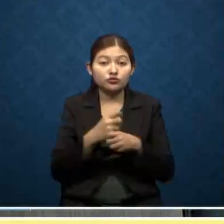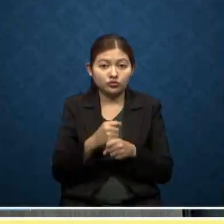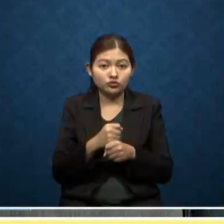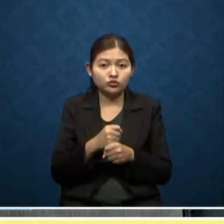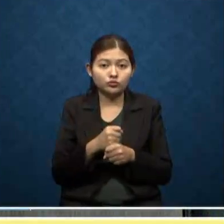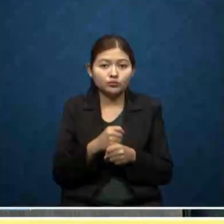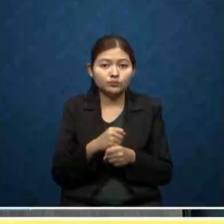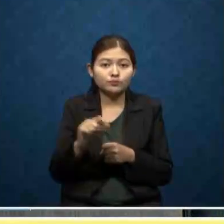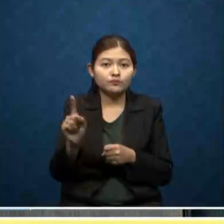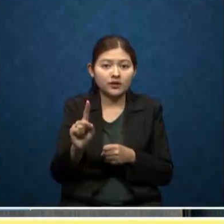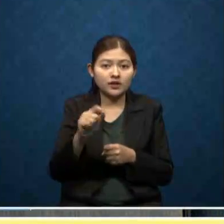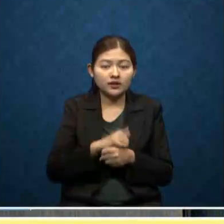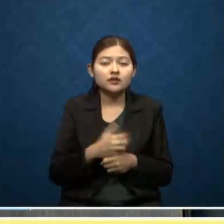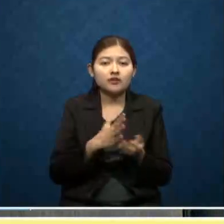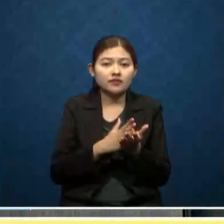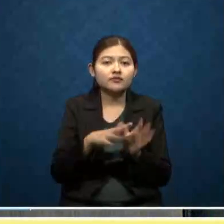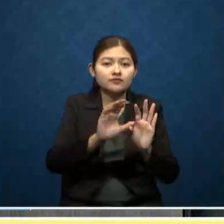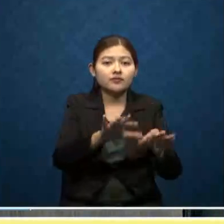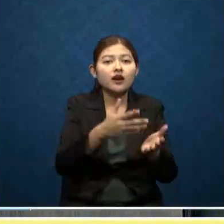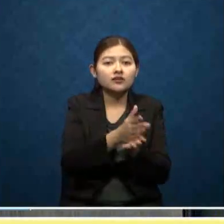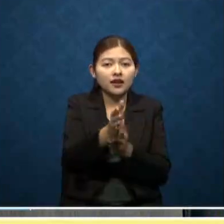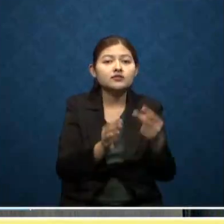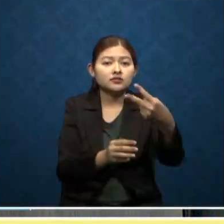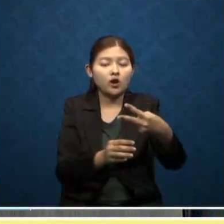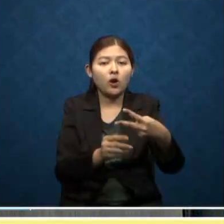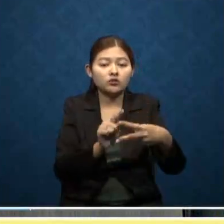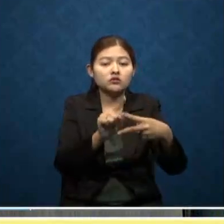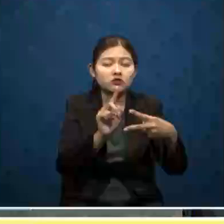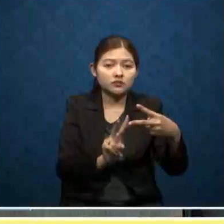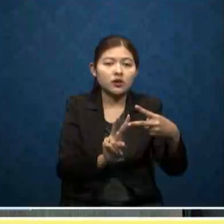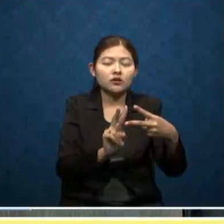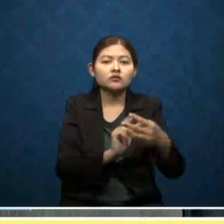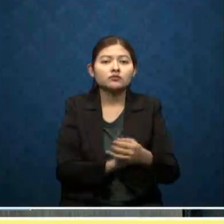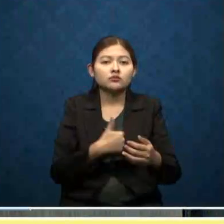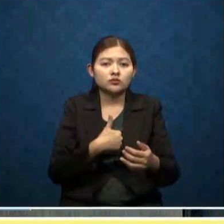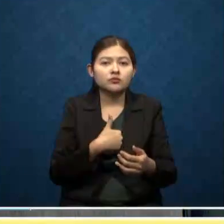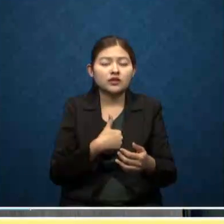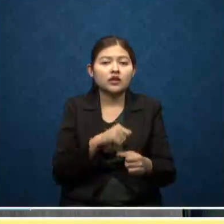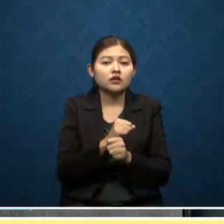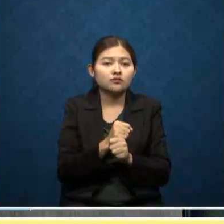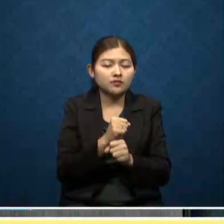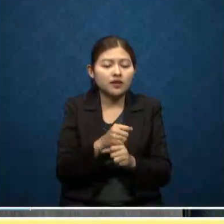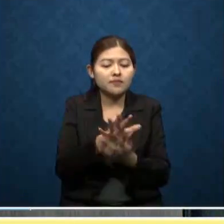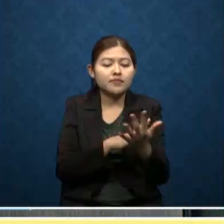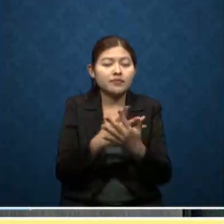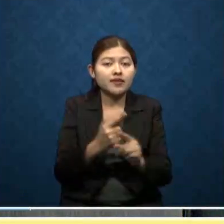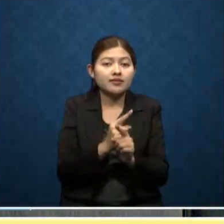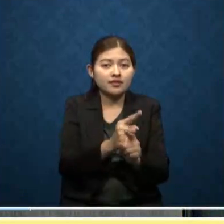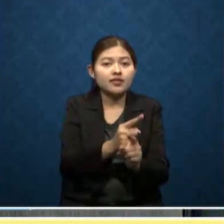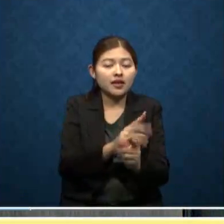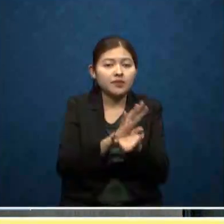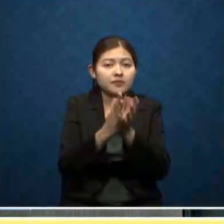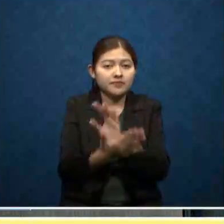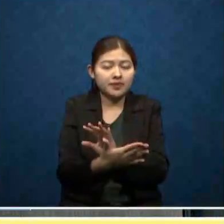จะกล่าวได้แค่เพียง 2ด้านนะครับแล้วก็คร่าวๆเท่านั้นผมอยากจะเรียนว่าการดำเนินงานทั้งหมดตามแผนปฏิรูปที่มี